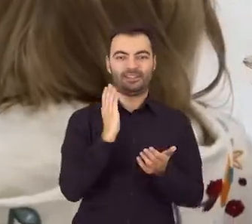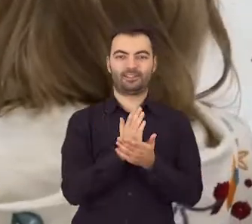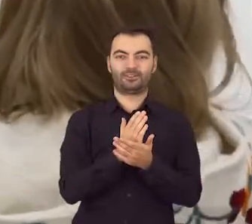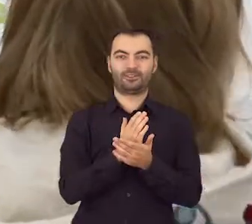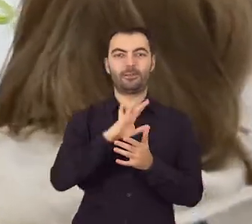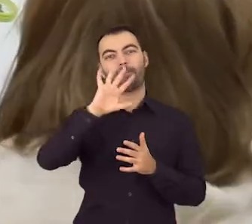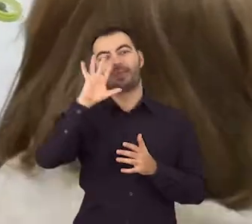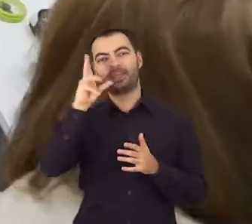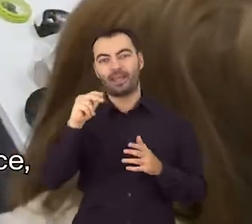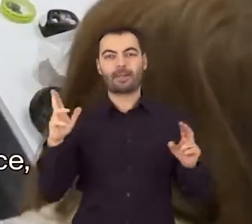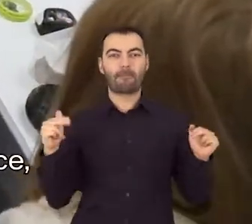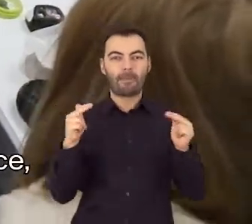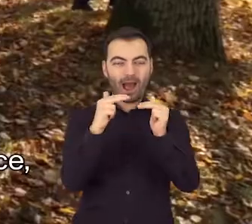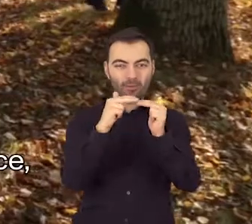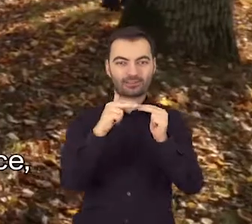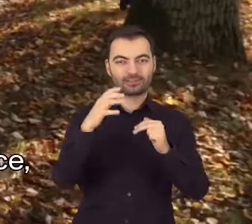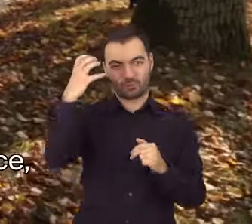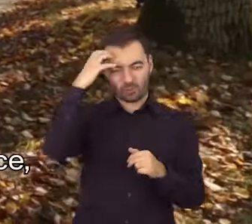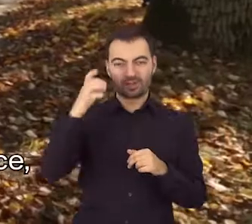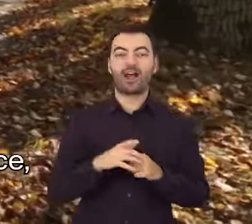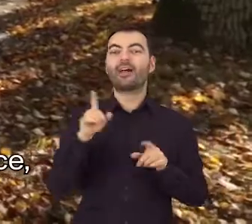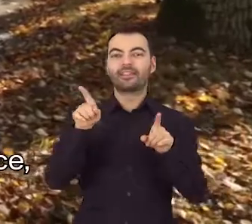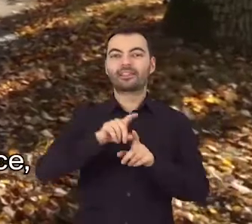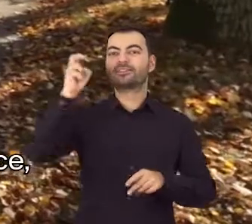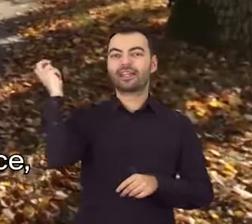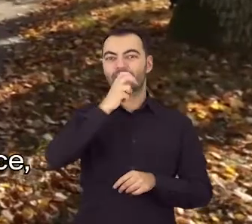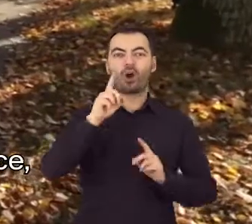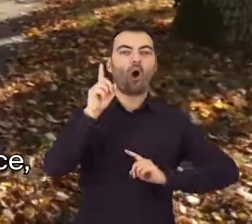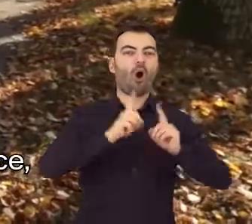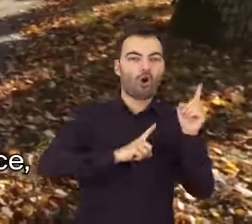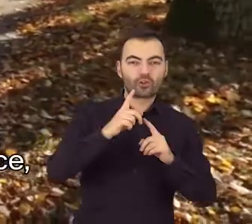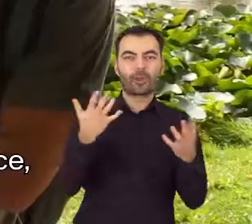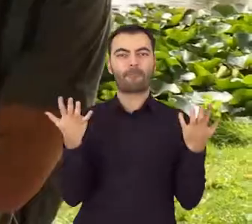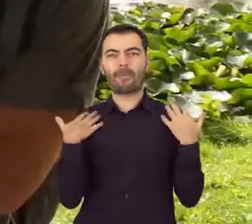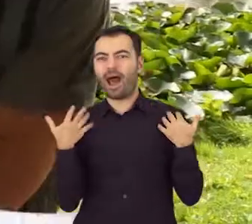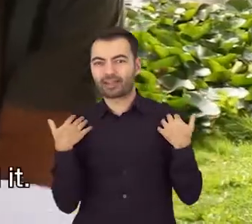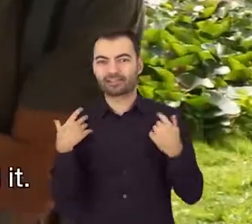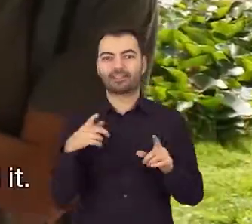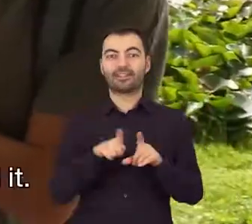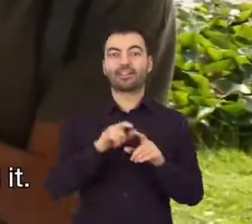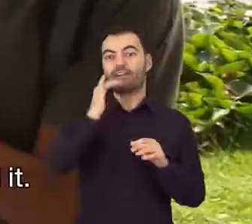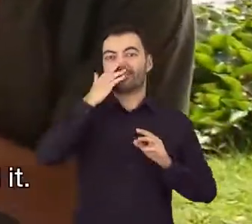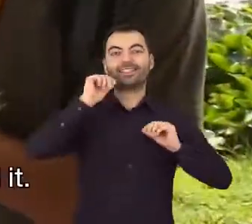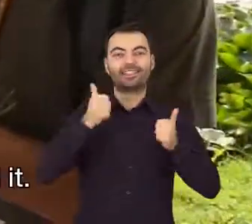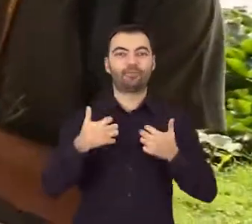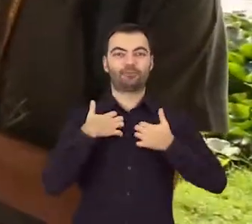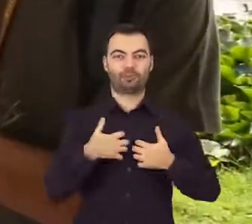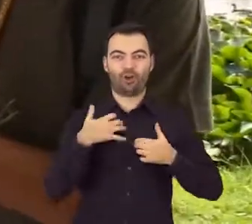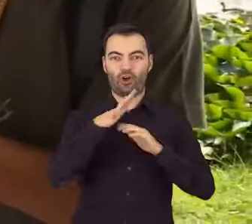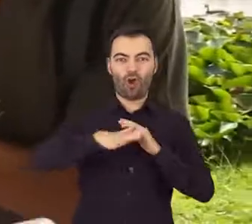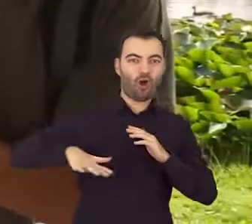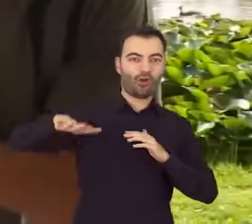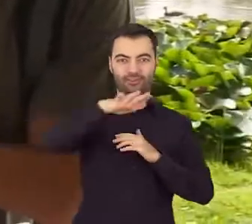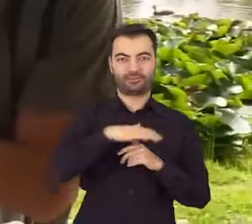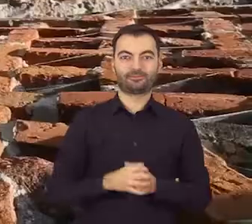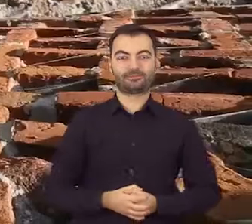nie tylko przepiękną rezydencją barokową króla, ale także ogrodami, parkami, także stanem przyrody